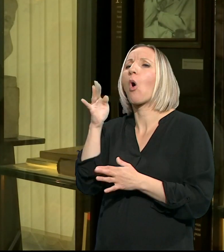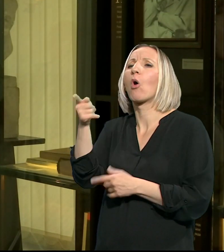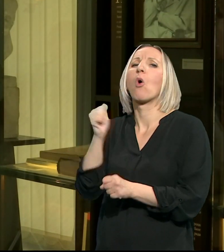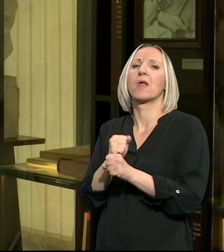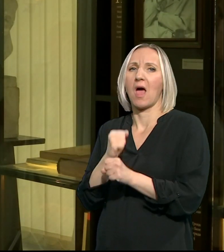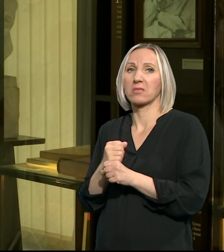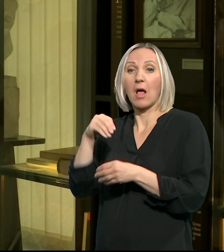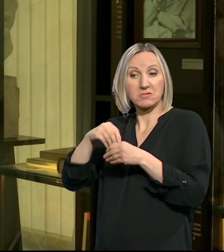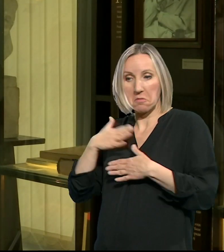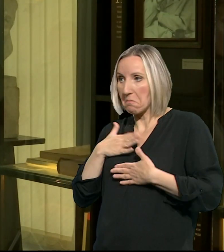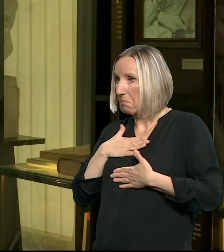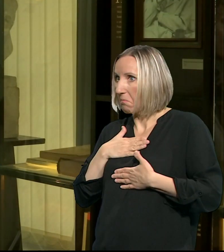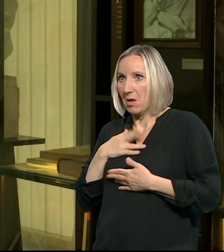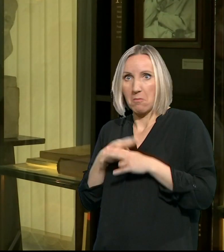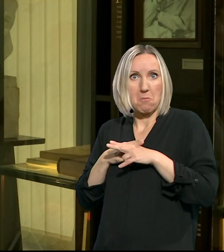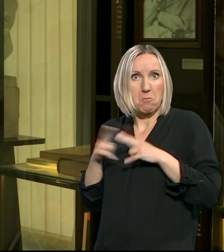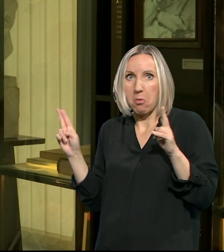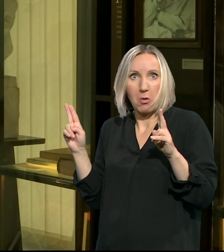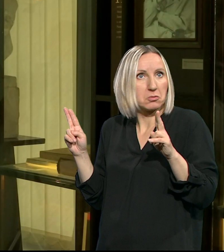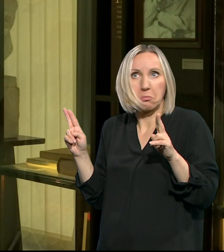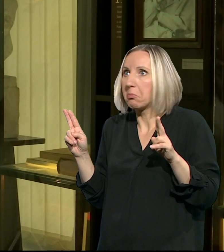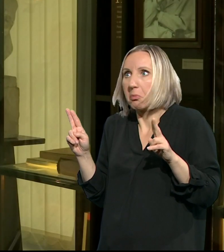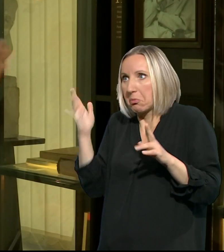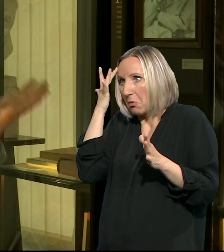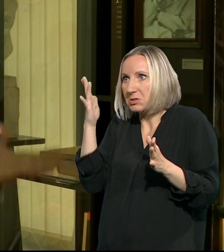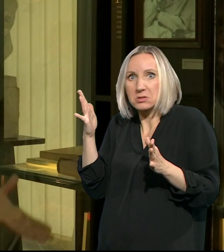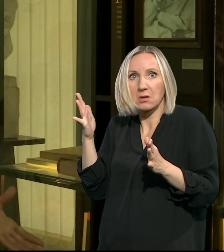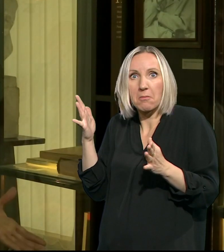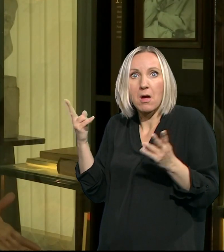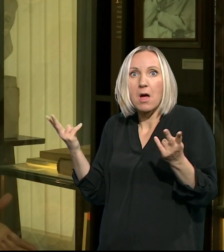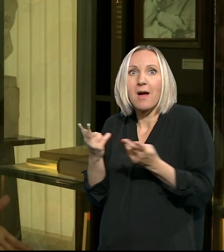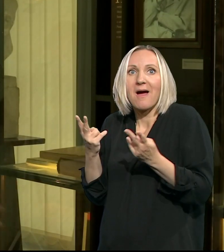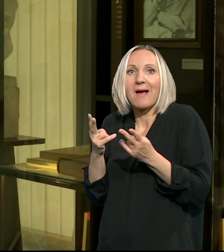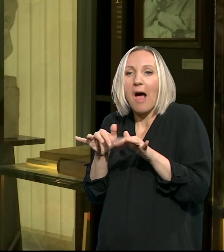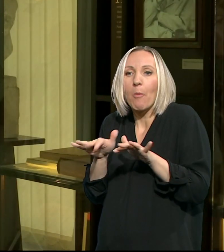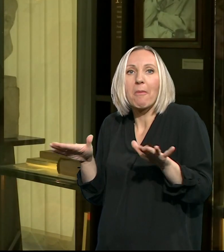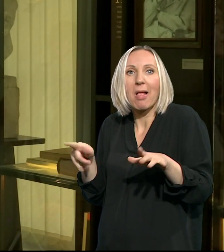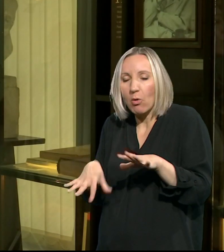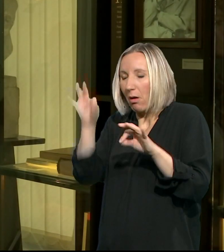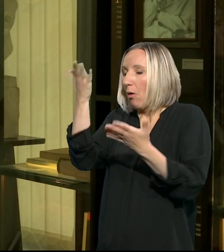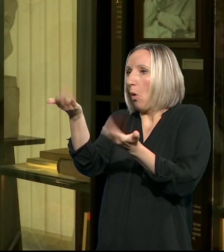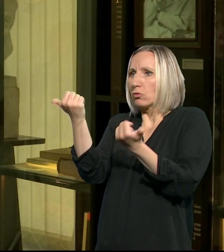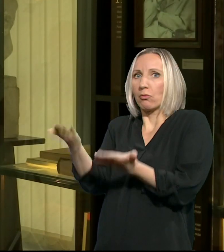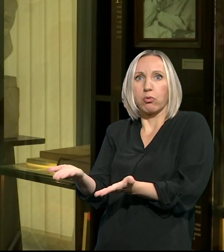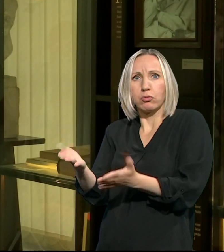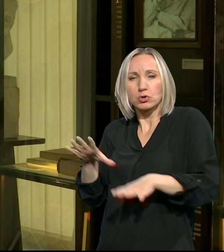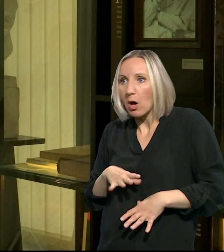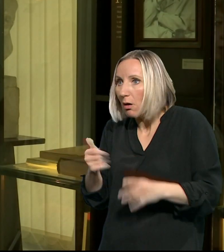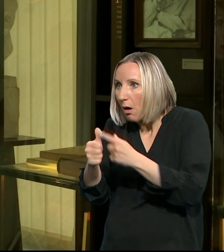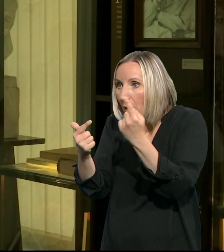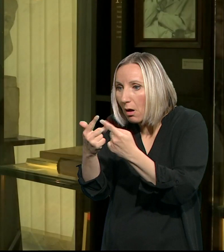ličnost, ali meni je ona bila potpuno otkrovenje i nekako se kao pepeljuga ispod korita pojavila kada smo radili